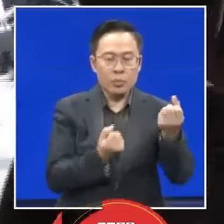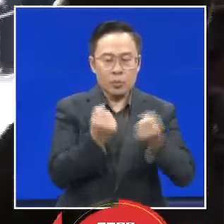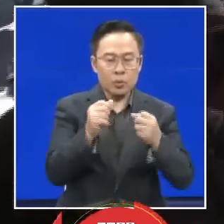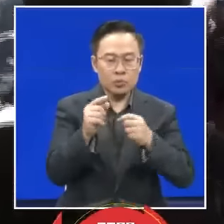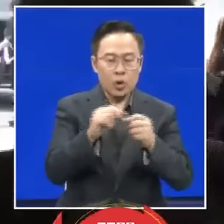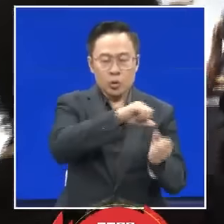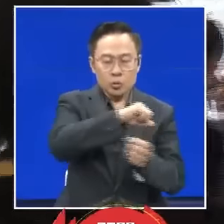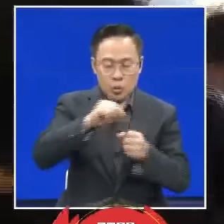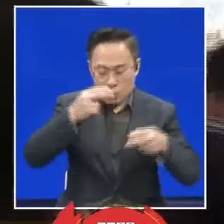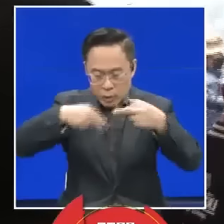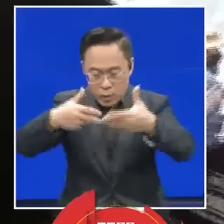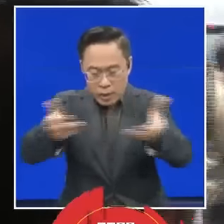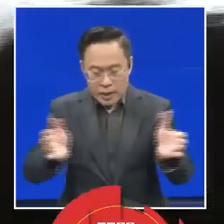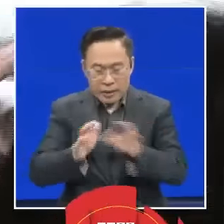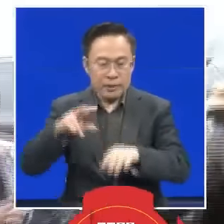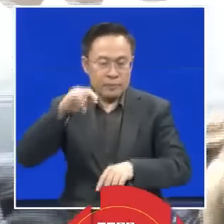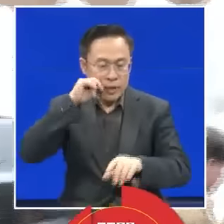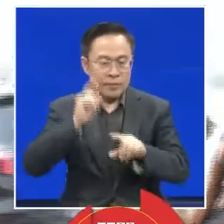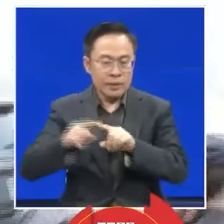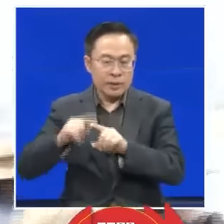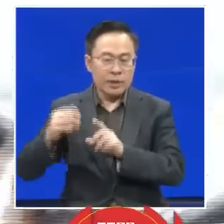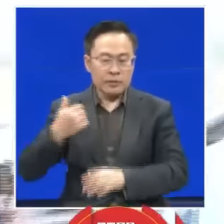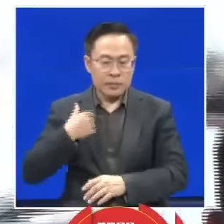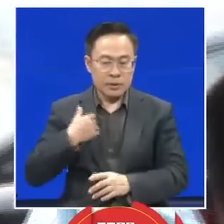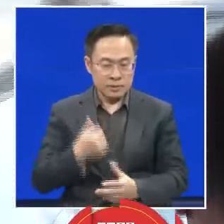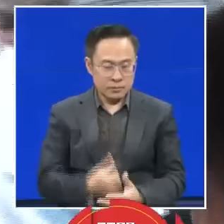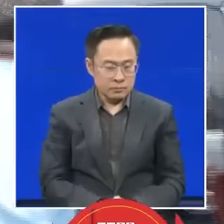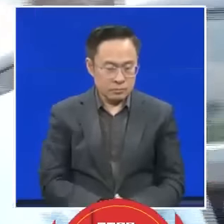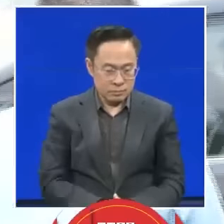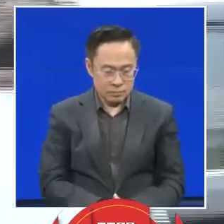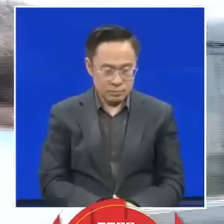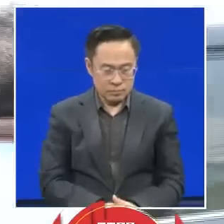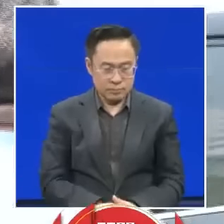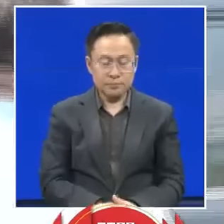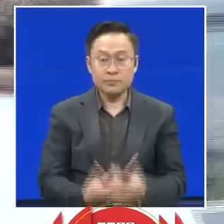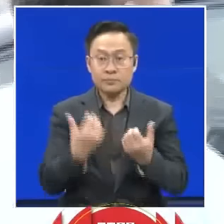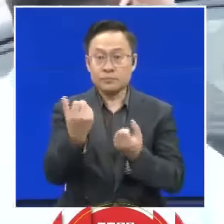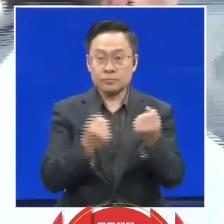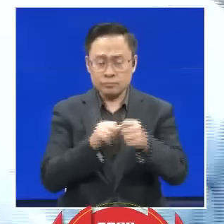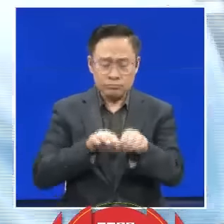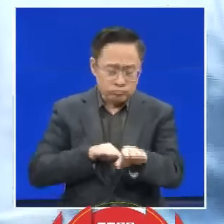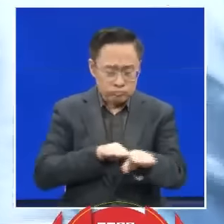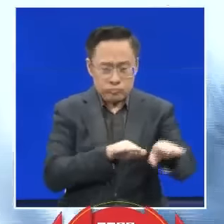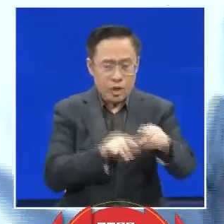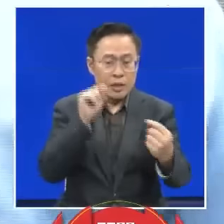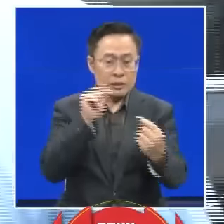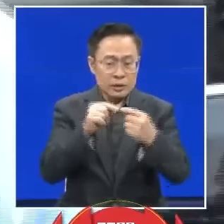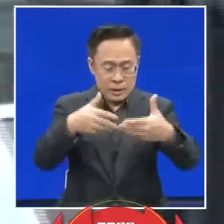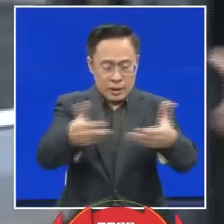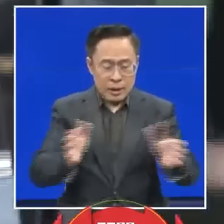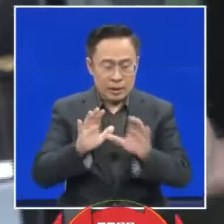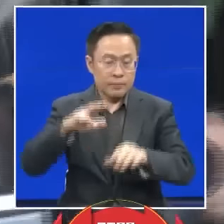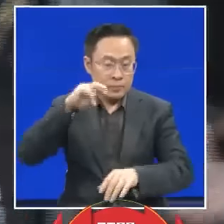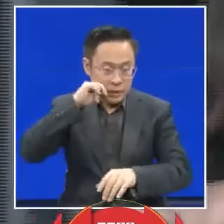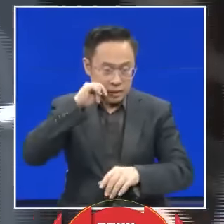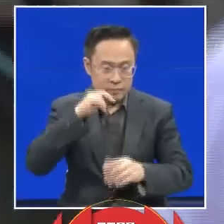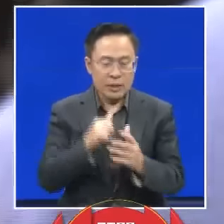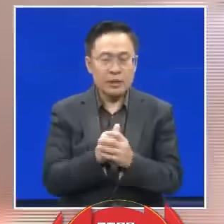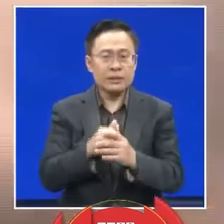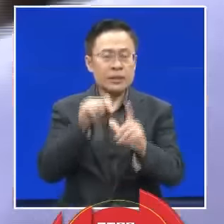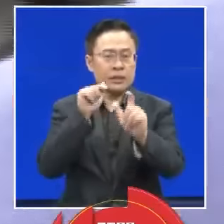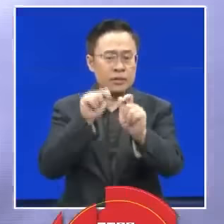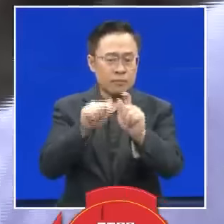ายทักษิณชินวัตรอดีตนายกรัฐมนตรีก็ได้เดินทางมาถึงที่อ่างเก็บน้ำหนองเขียวตำบลช้างเผือก